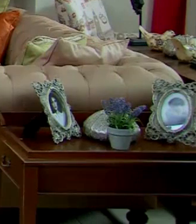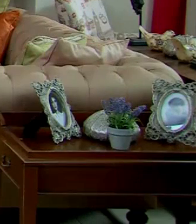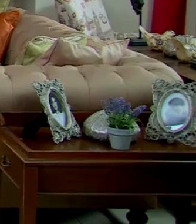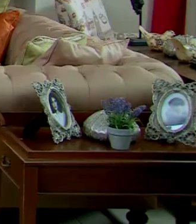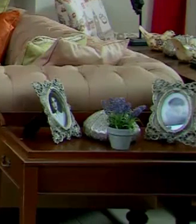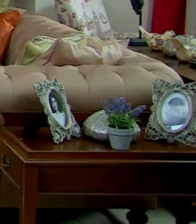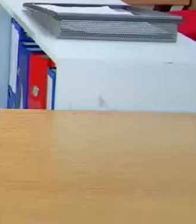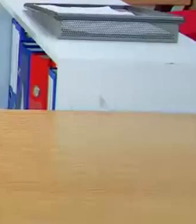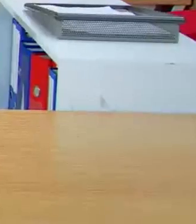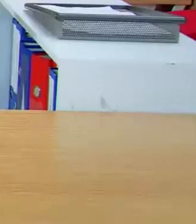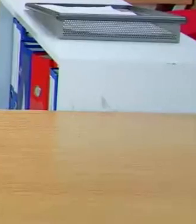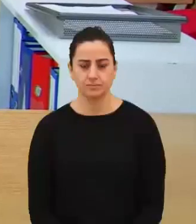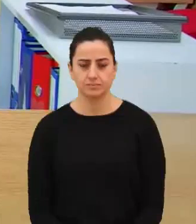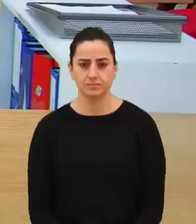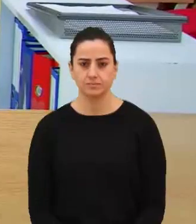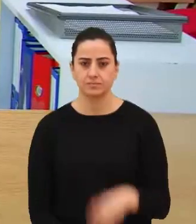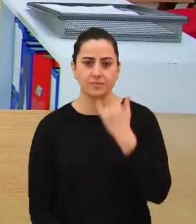Sevenler iyi başladın ha.